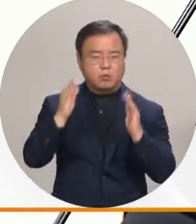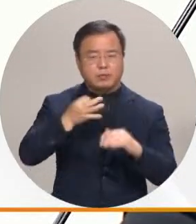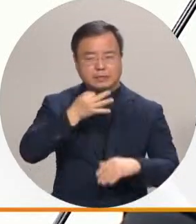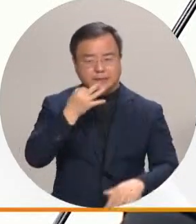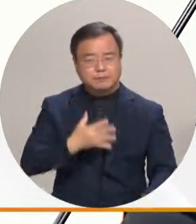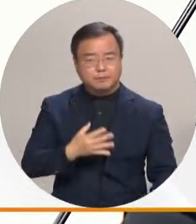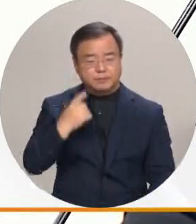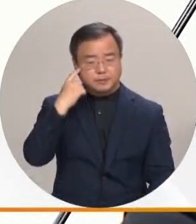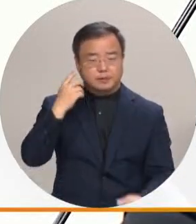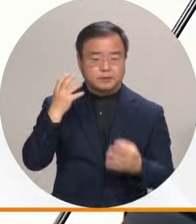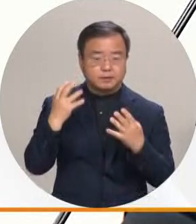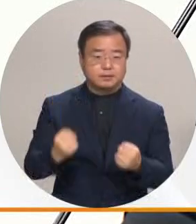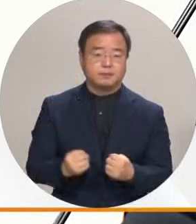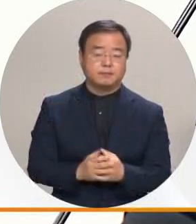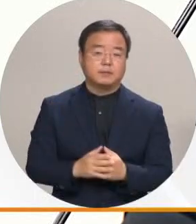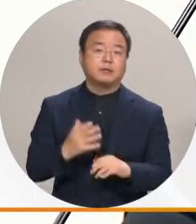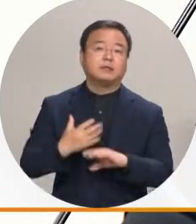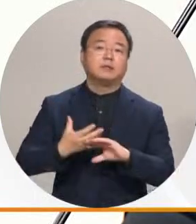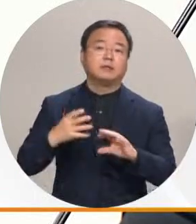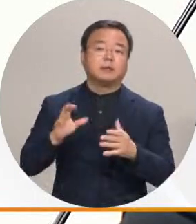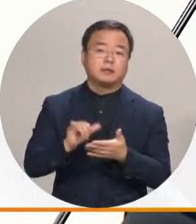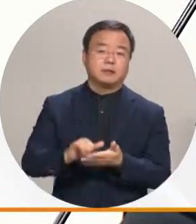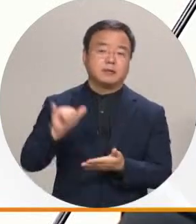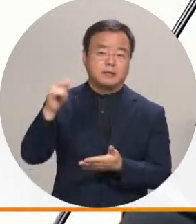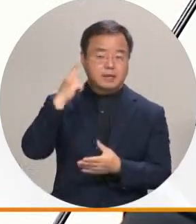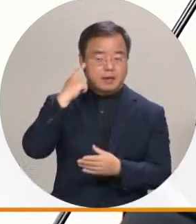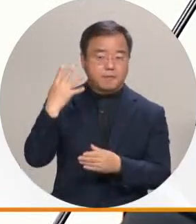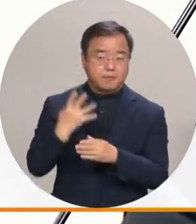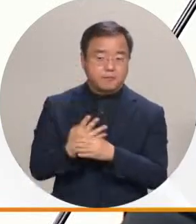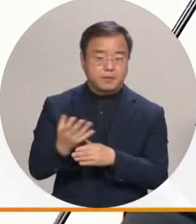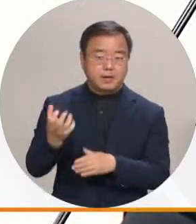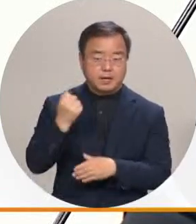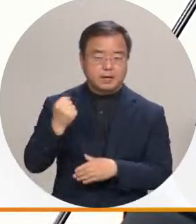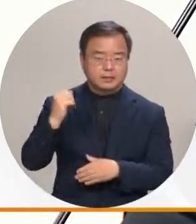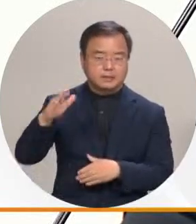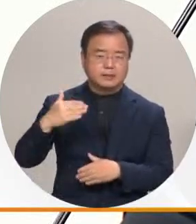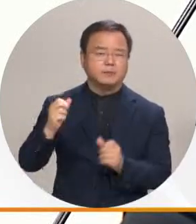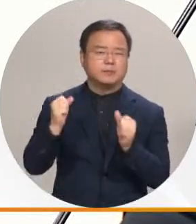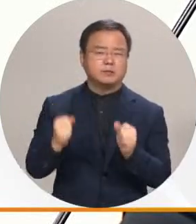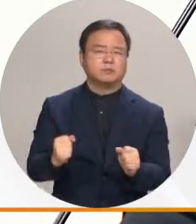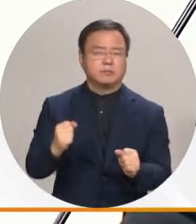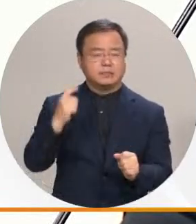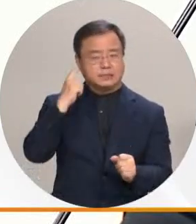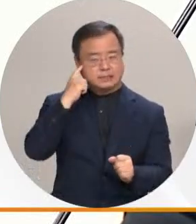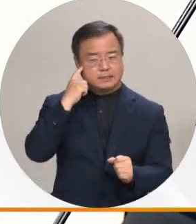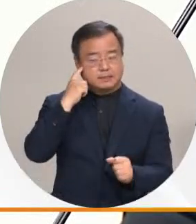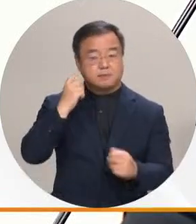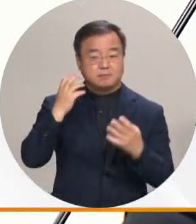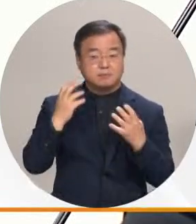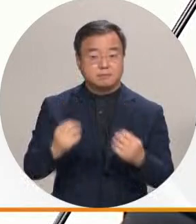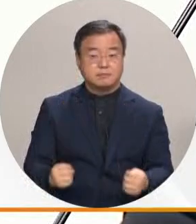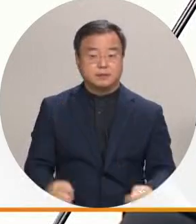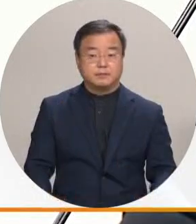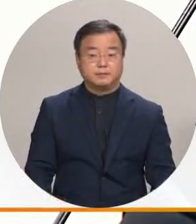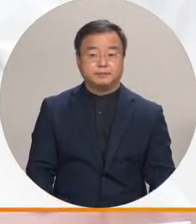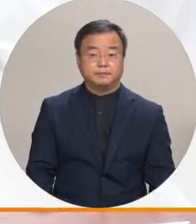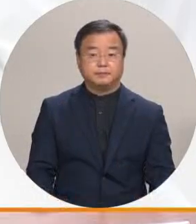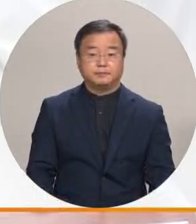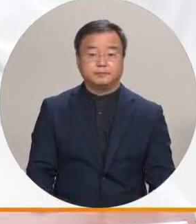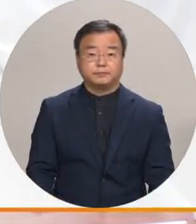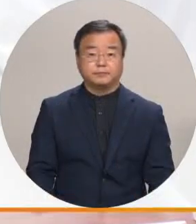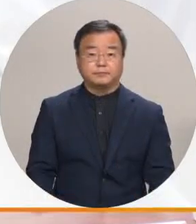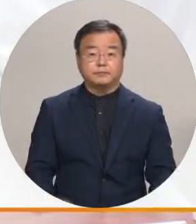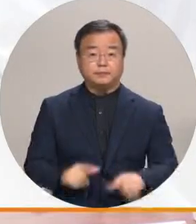학생들도 많았고 이제 외국에 나가서 박사를 따고 그냥 거기 눌러 앉겠다라고 이야기하는 친구들도 되게 많은 거 같습니다